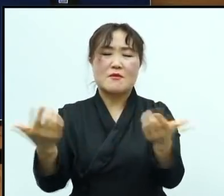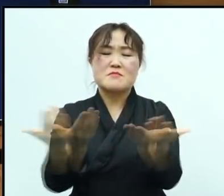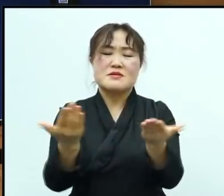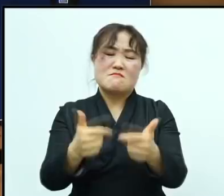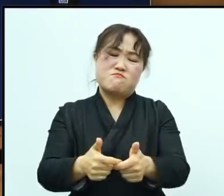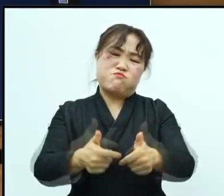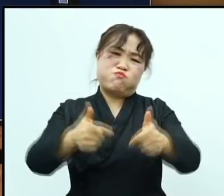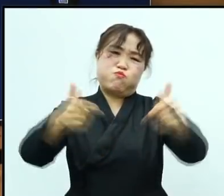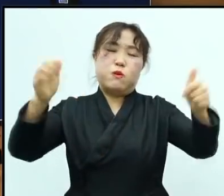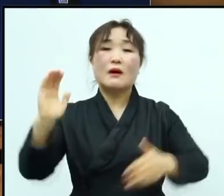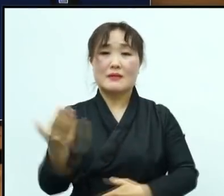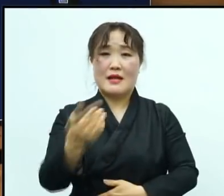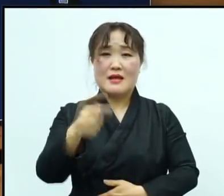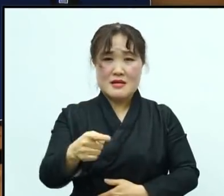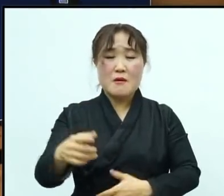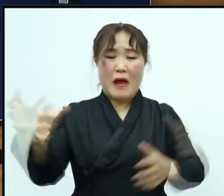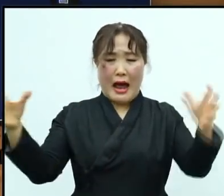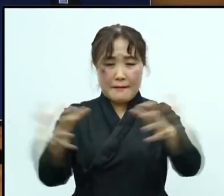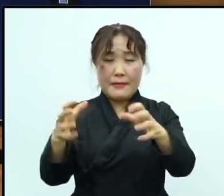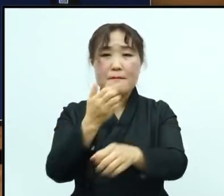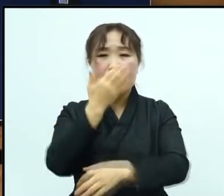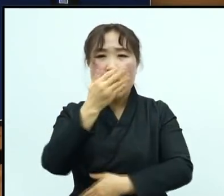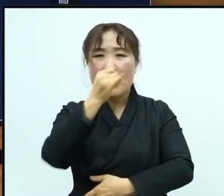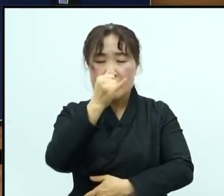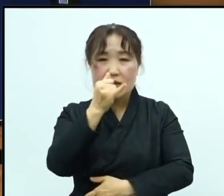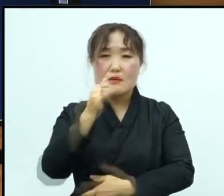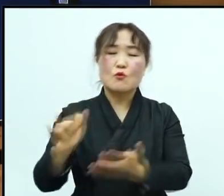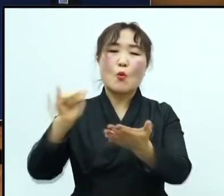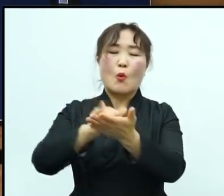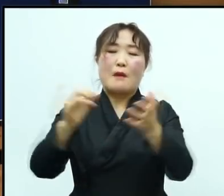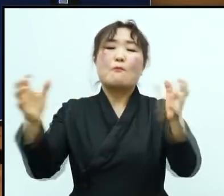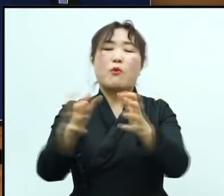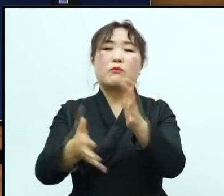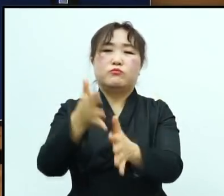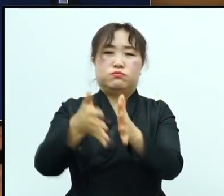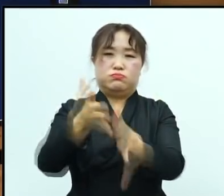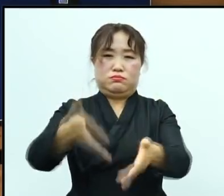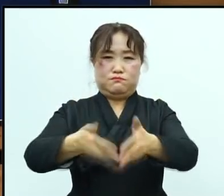것입니다. 이를 수용할 수 있는 공항 복합도시를 건설하겠습니다.